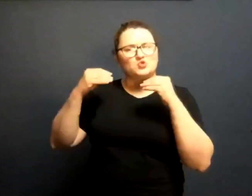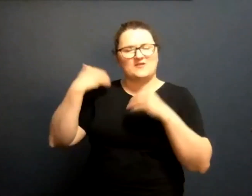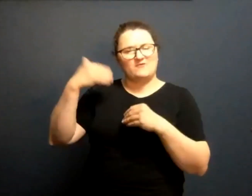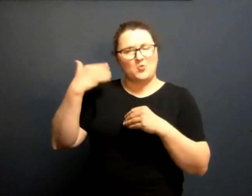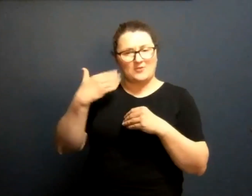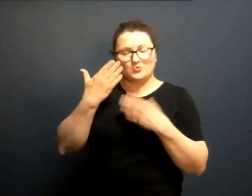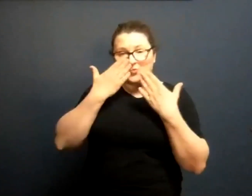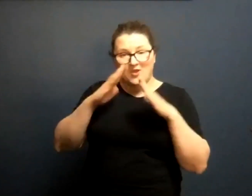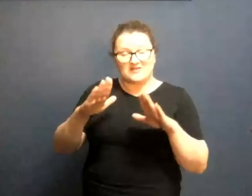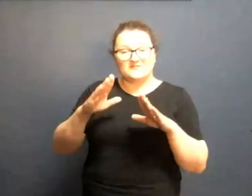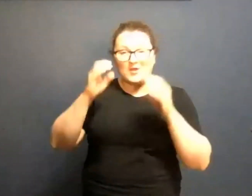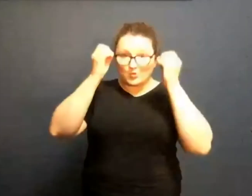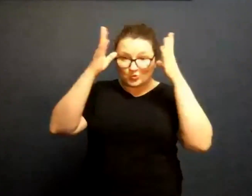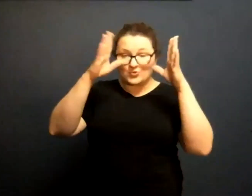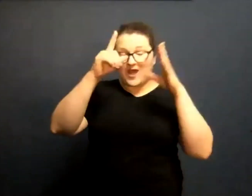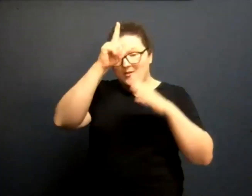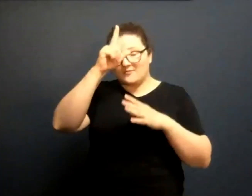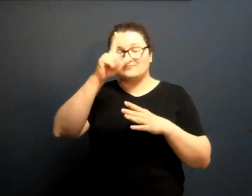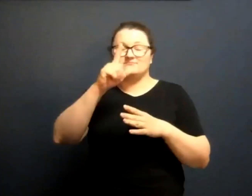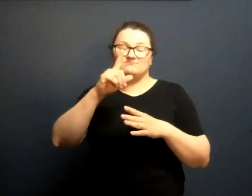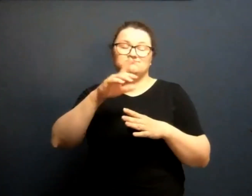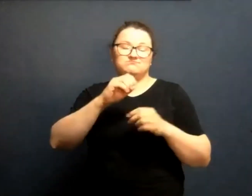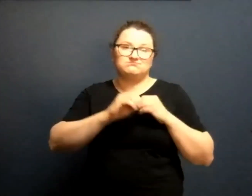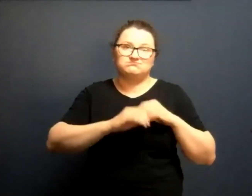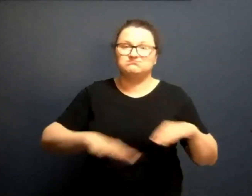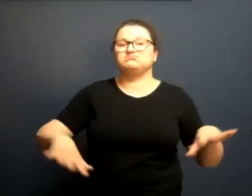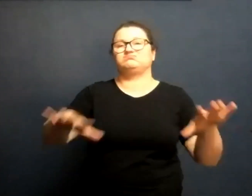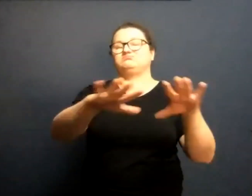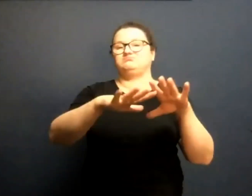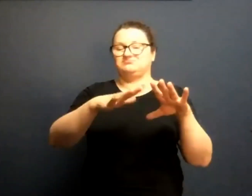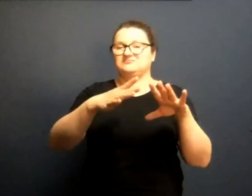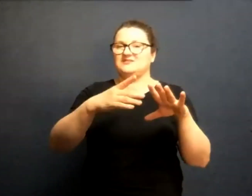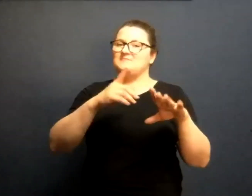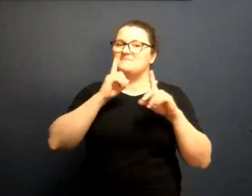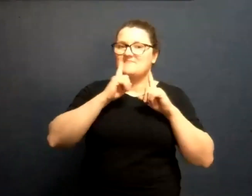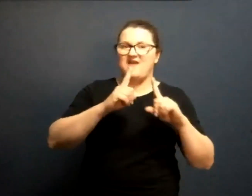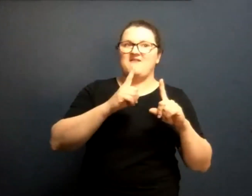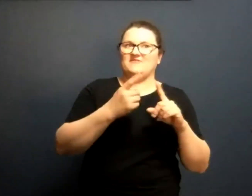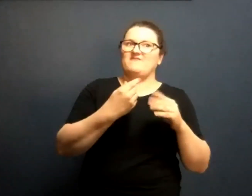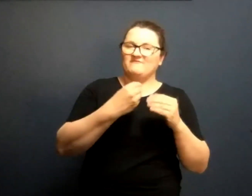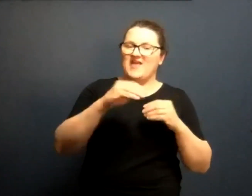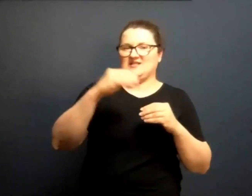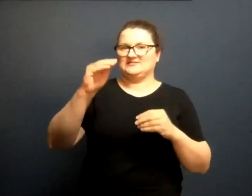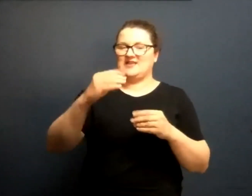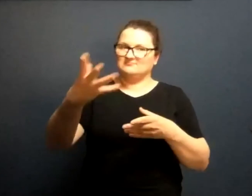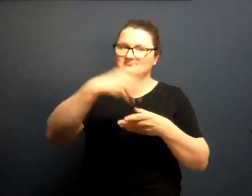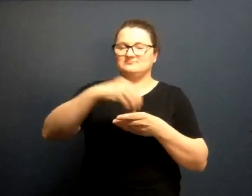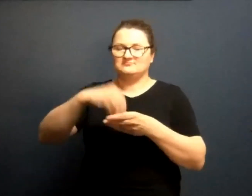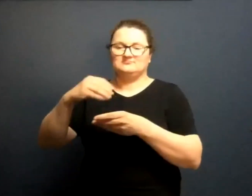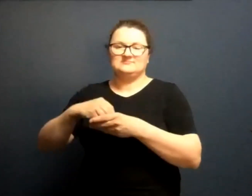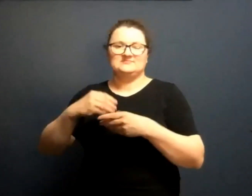kultura popularna, tak powiem, włącza coraz częściej starsze ciała, starsze osoby, a właśnie.